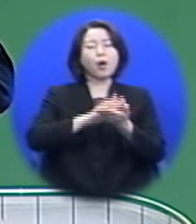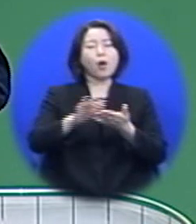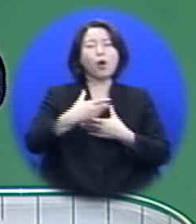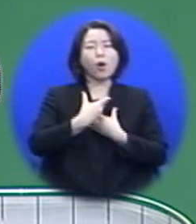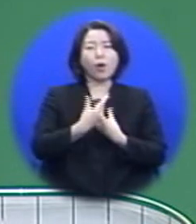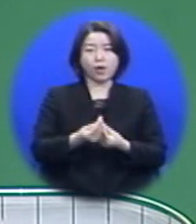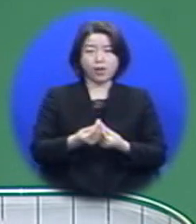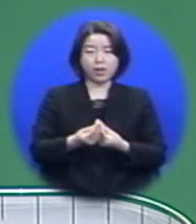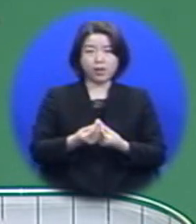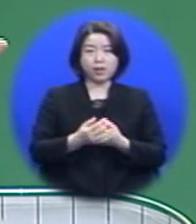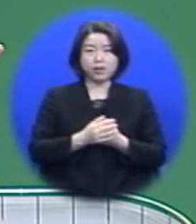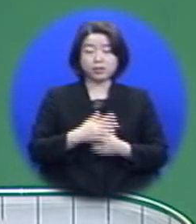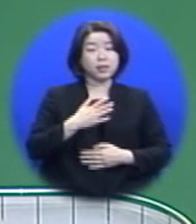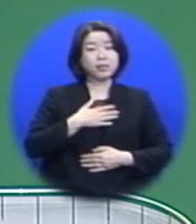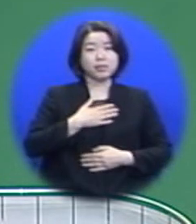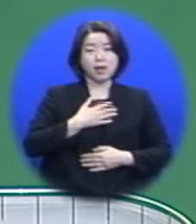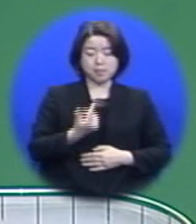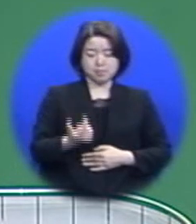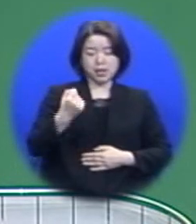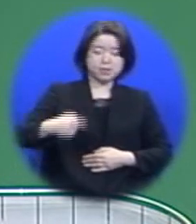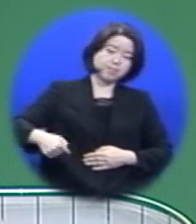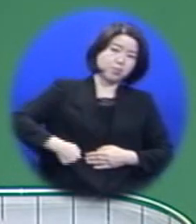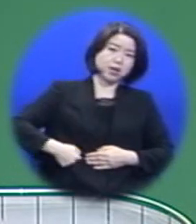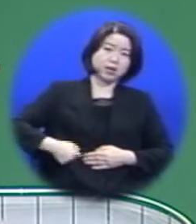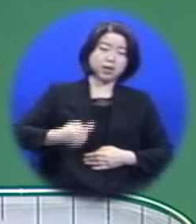평안해지는 나를 빨리